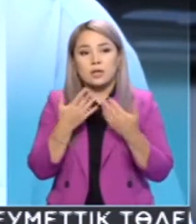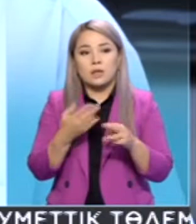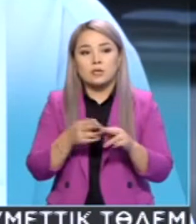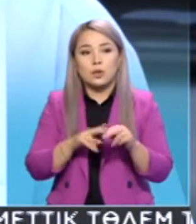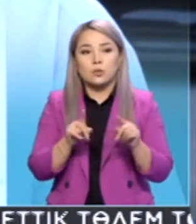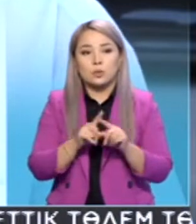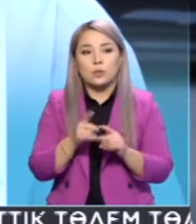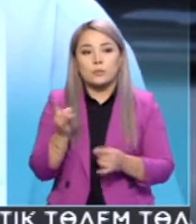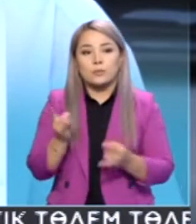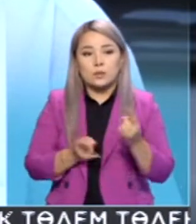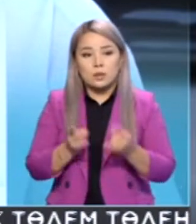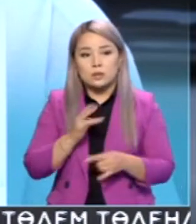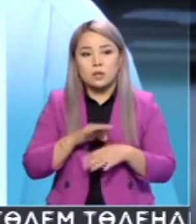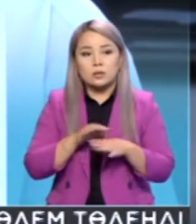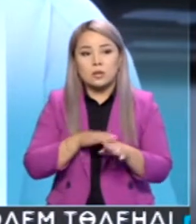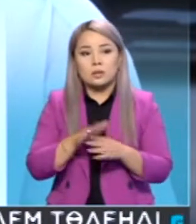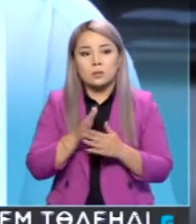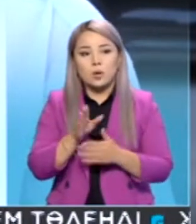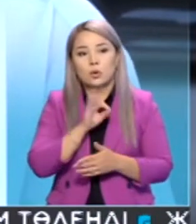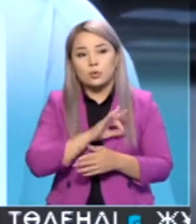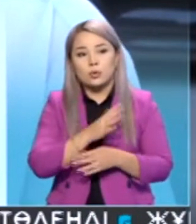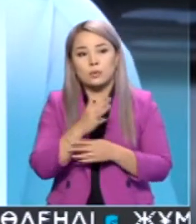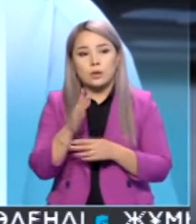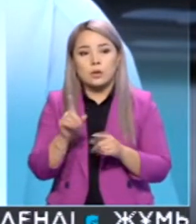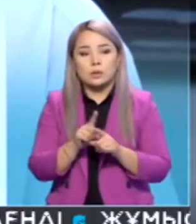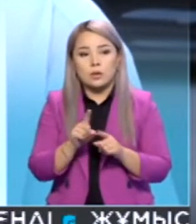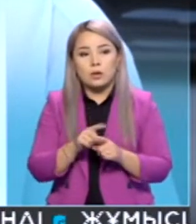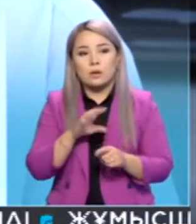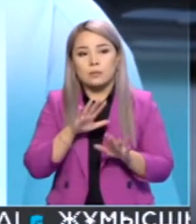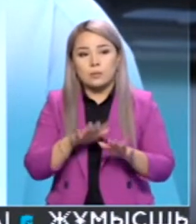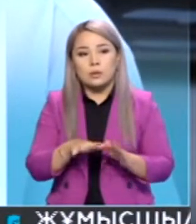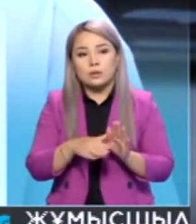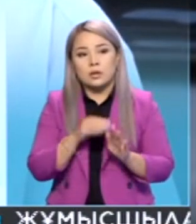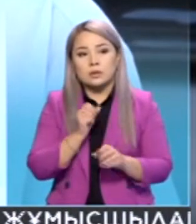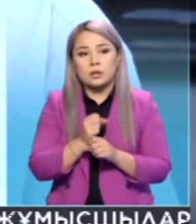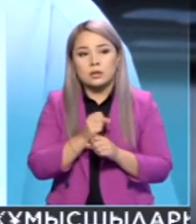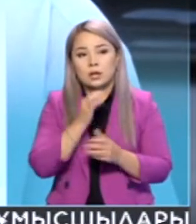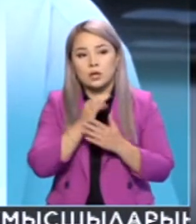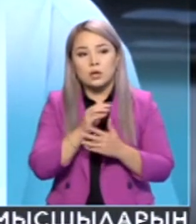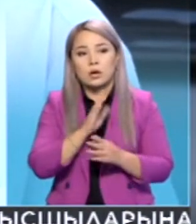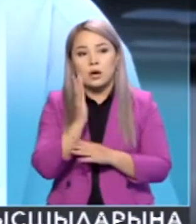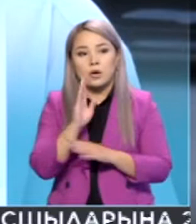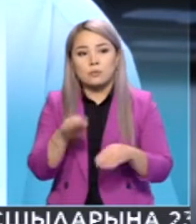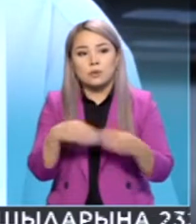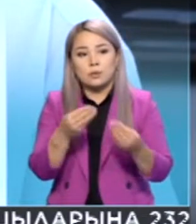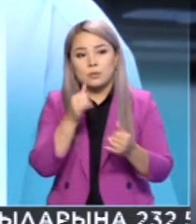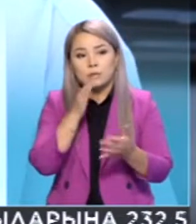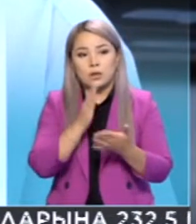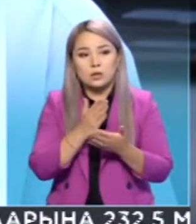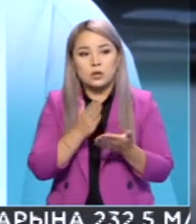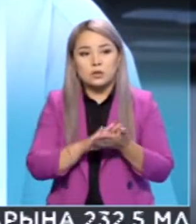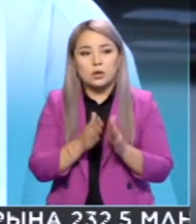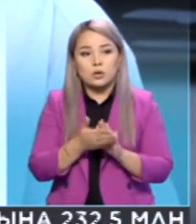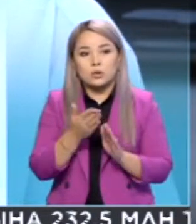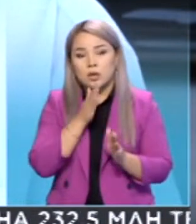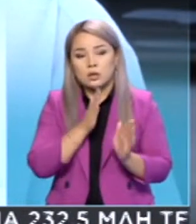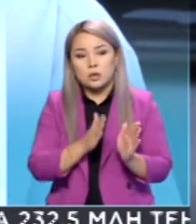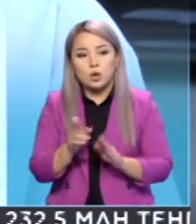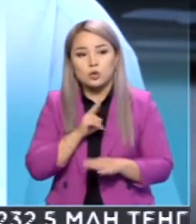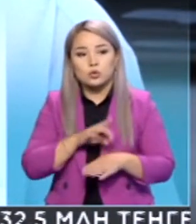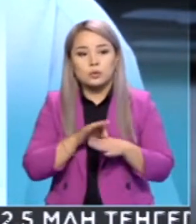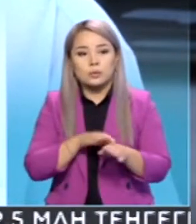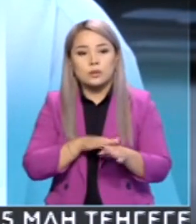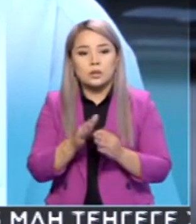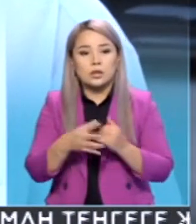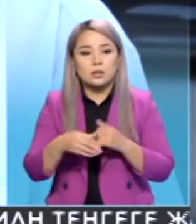оны кесу керек. Орманшылар тұтынушыларға өздері қалаған жерден ағаш бере алмайды. Шалақын аудандағы жұмыс жоспарға сай жүргізіліп жатыр.